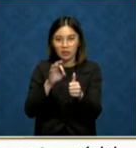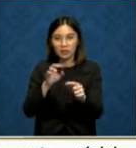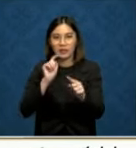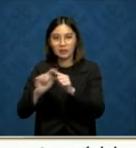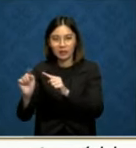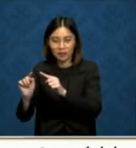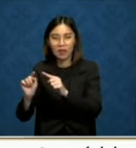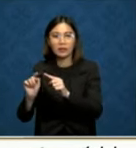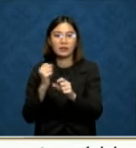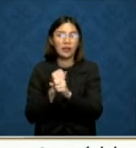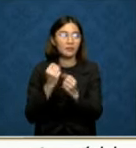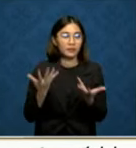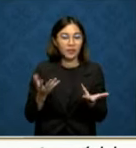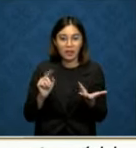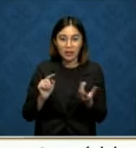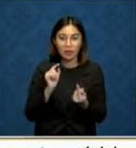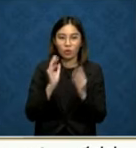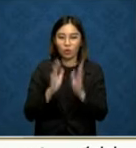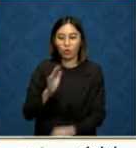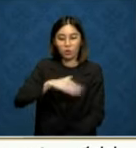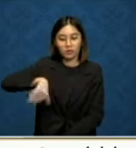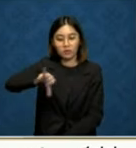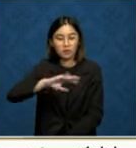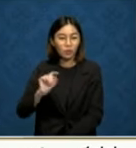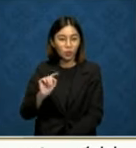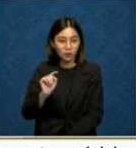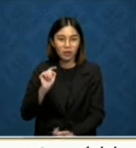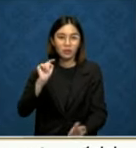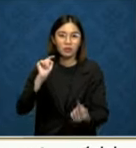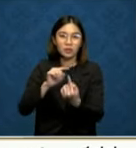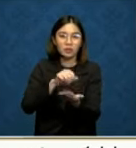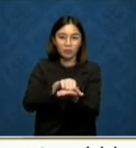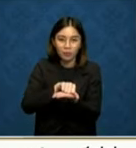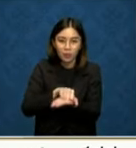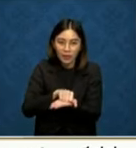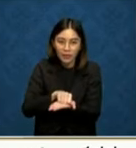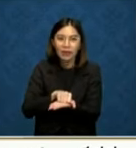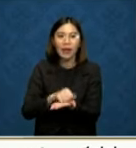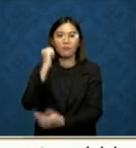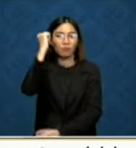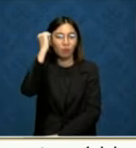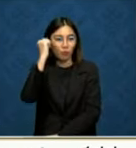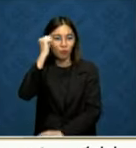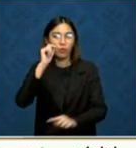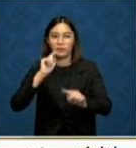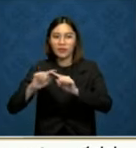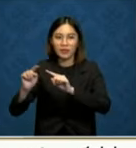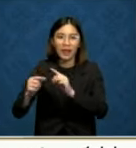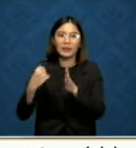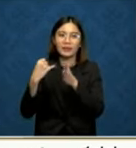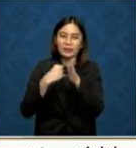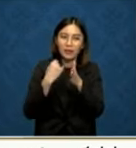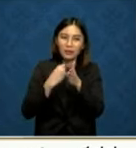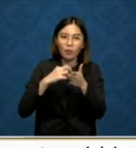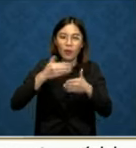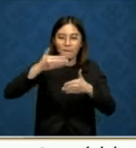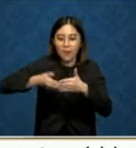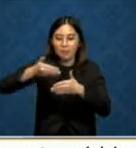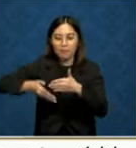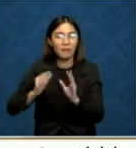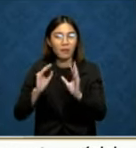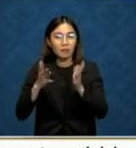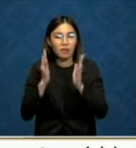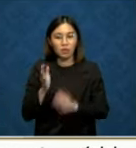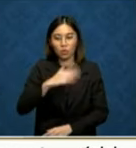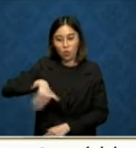มองว่าทำอย่างไรให้ทกคนสามารถเข้าถึงบริการขนส่งมนชนได้ที่ไม่มอปสัทุก